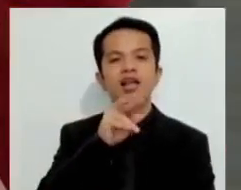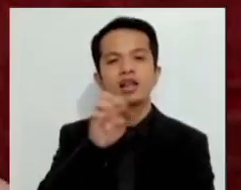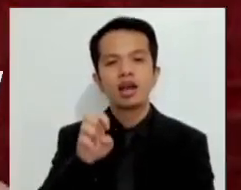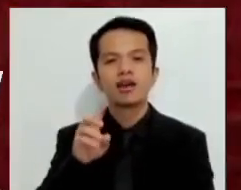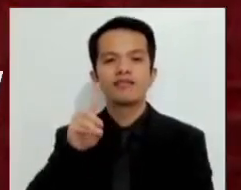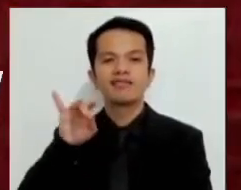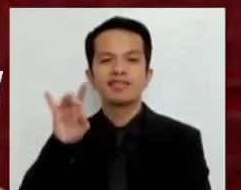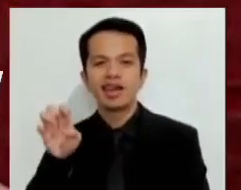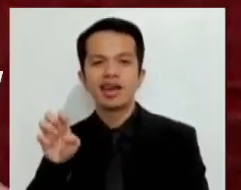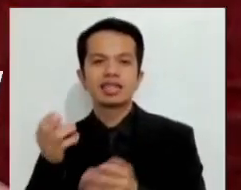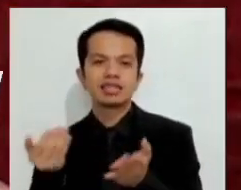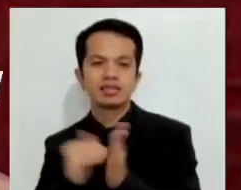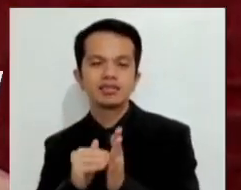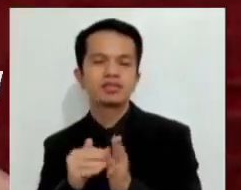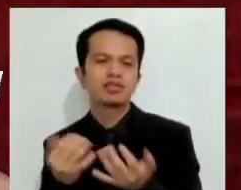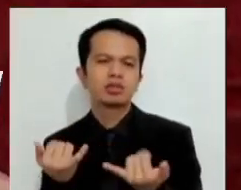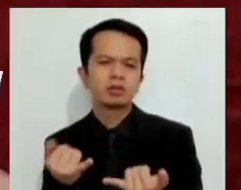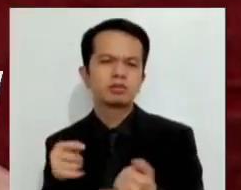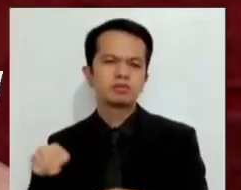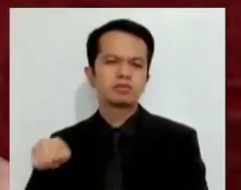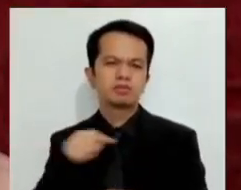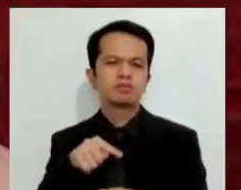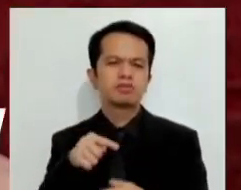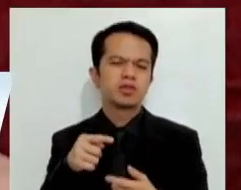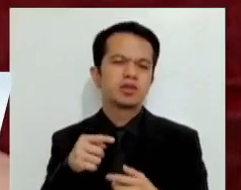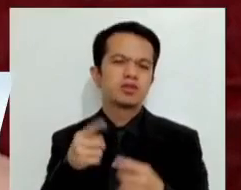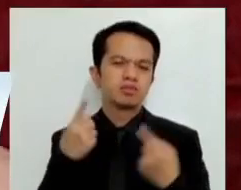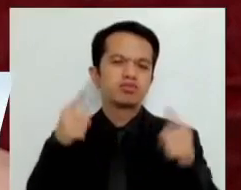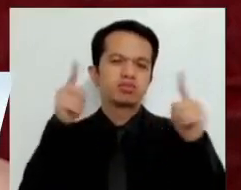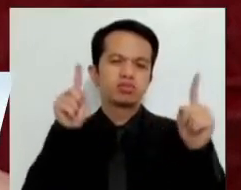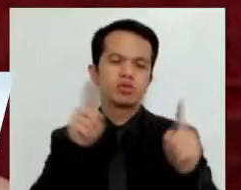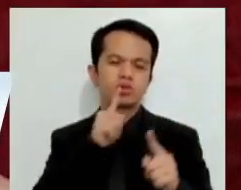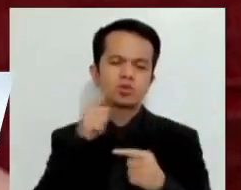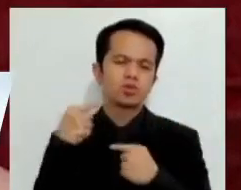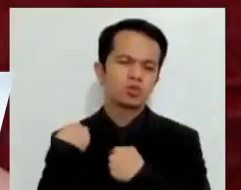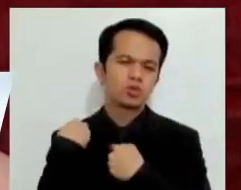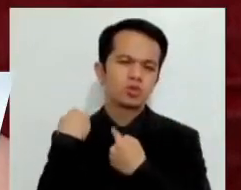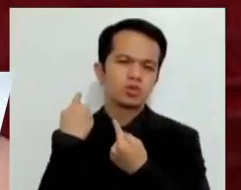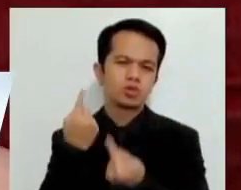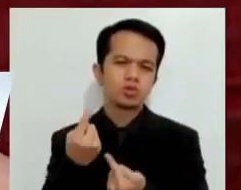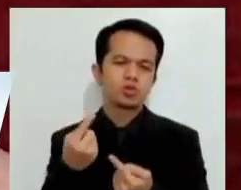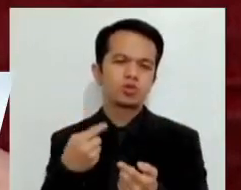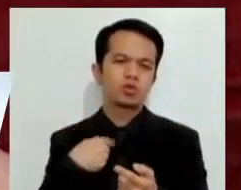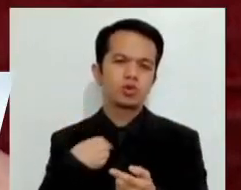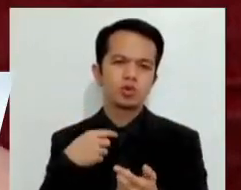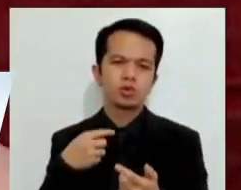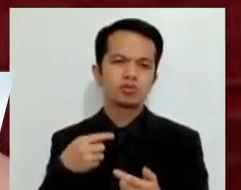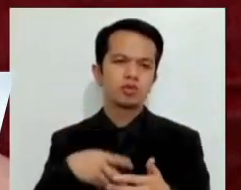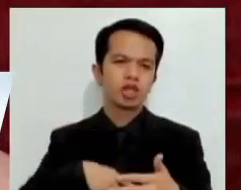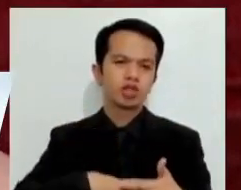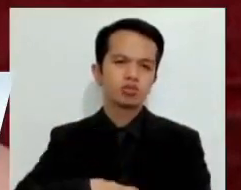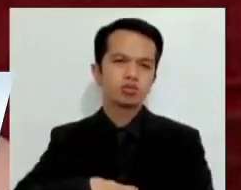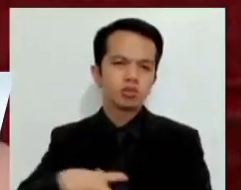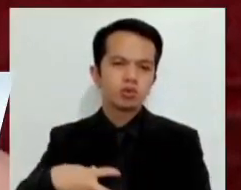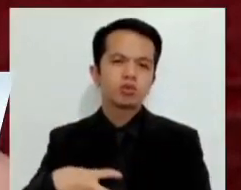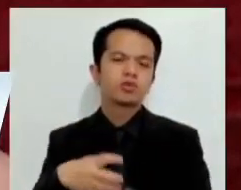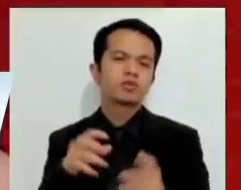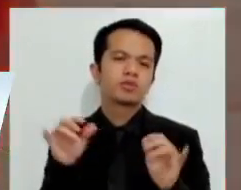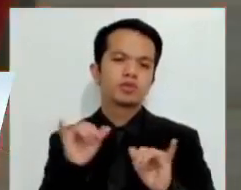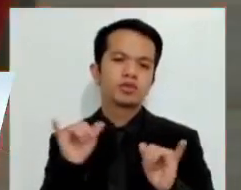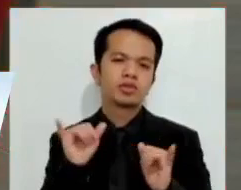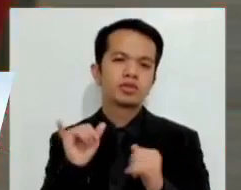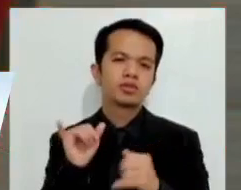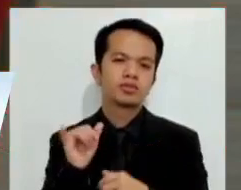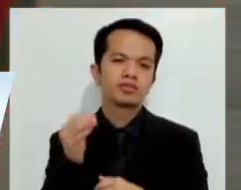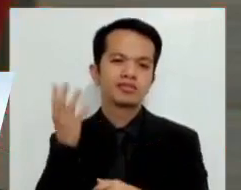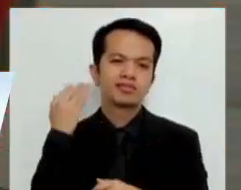namin. Alam naman nila yung pinagdaanan ko nung ko na-discover, nabuntis ako, nung unang beses namin naka-lock-in para dun sa show na yon.